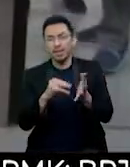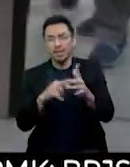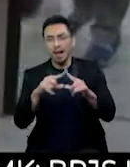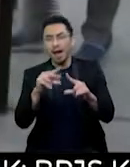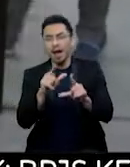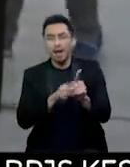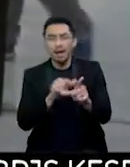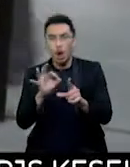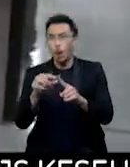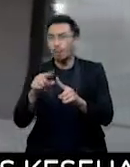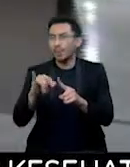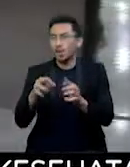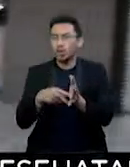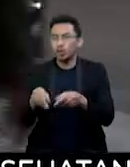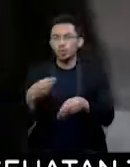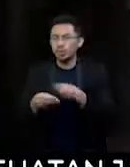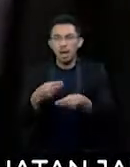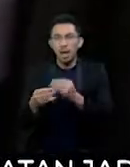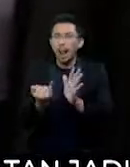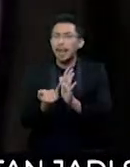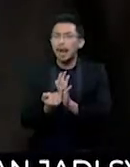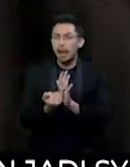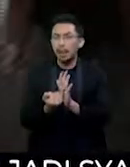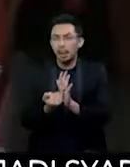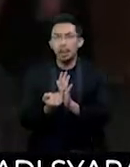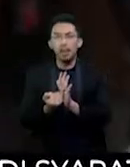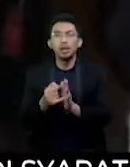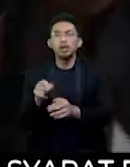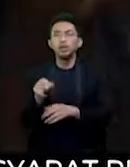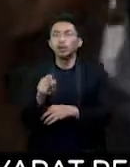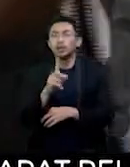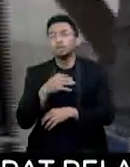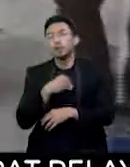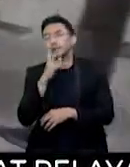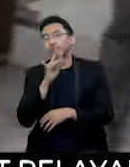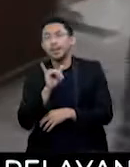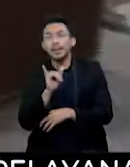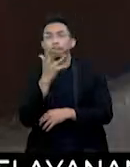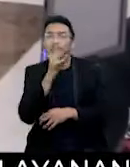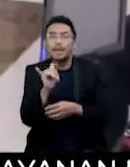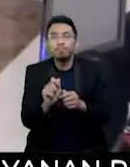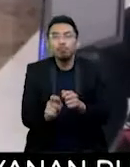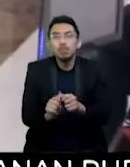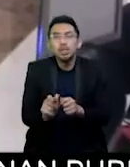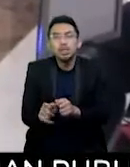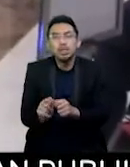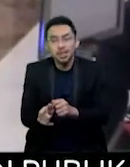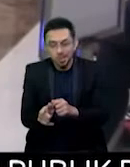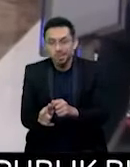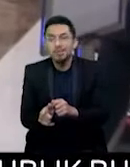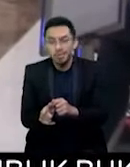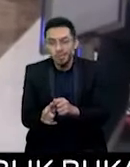apalagi instrumen investasi, melainkan sebuah perjudian. Aplikasi Binomo, satu dari 122 aplikasi trading yang